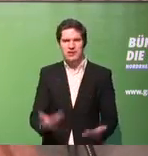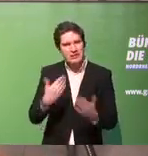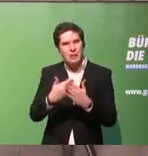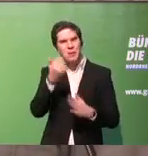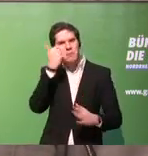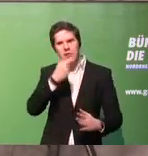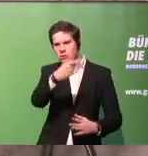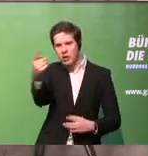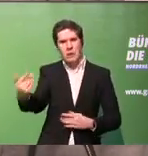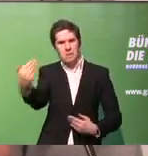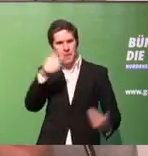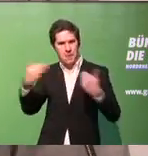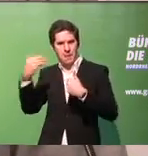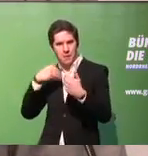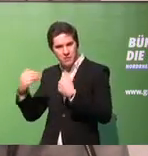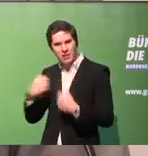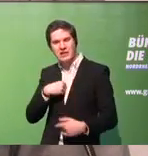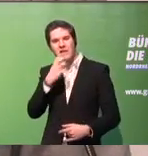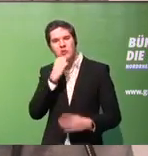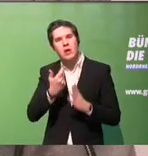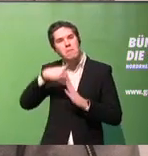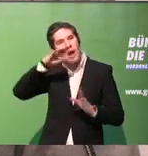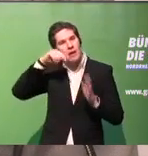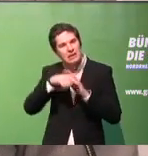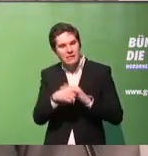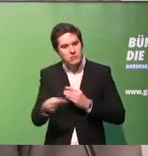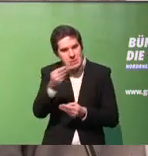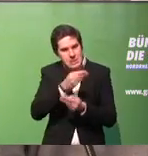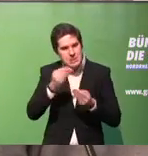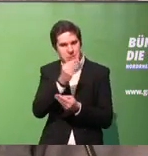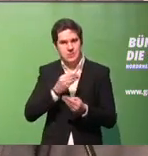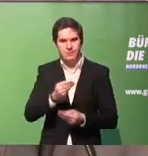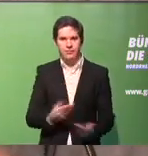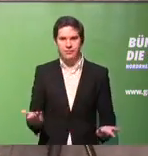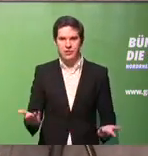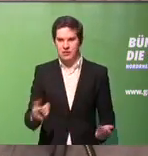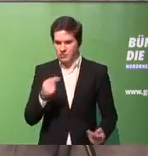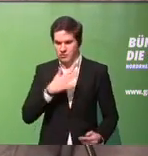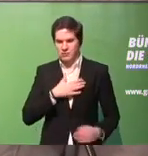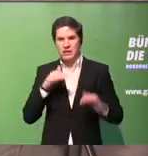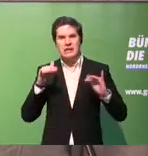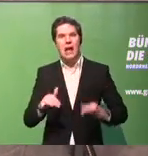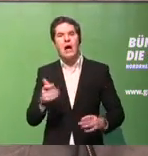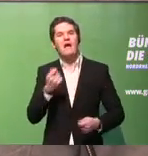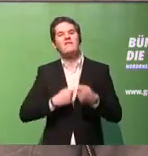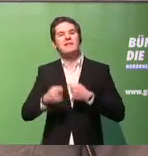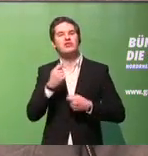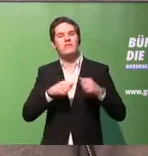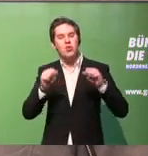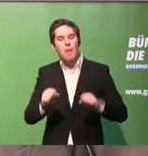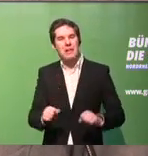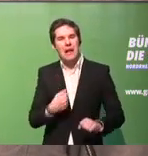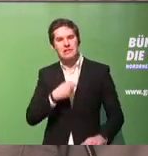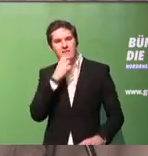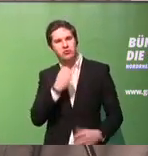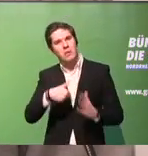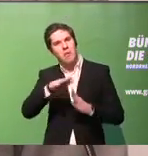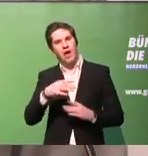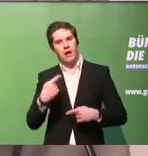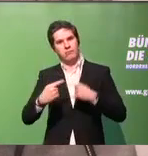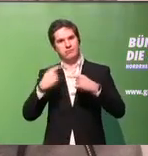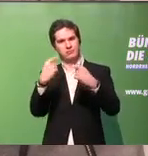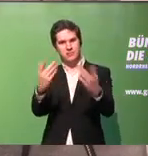wir Input bekommen, damit wir daran weiterarbeiten können, unsere wirtschaftliche Kompetenz, die wir haben, weiterzuentwickeln.